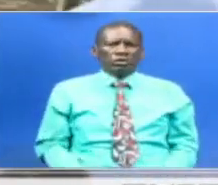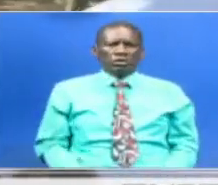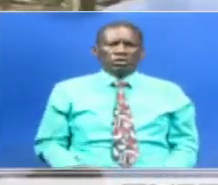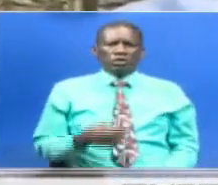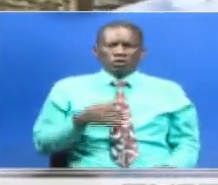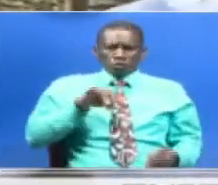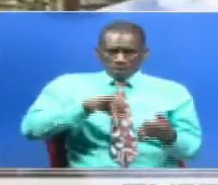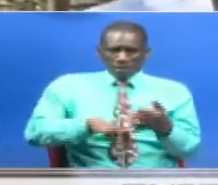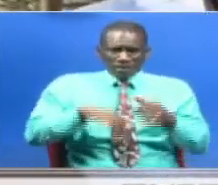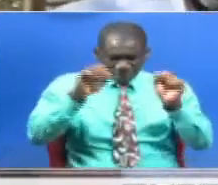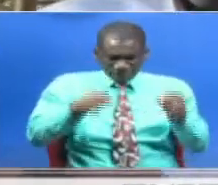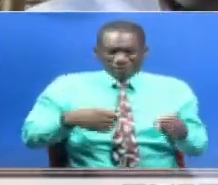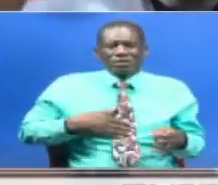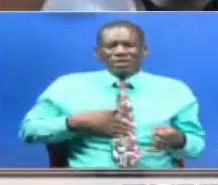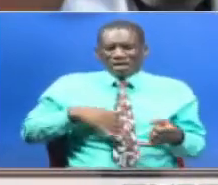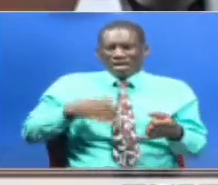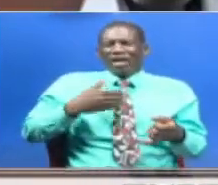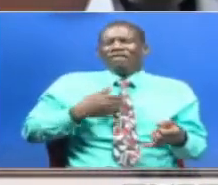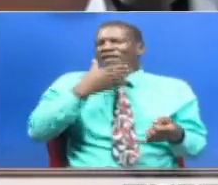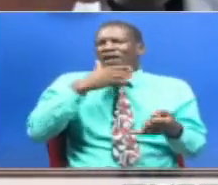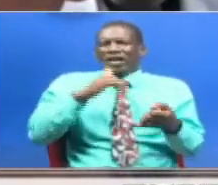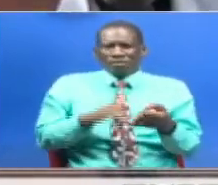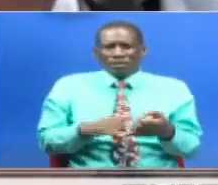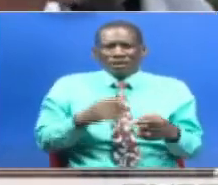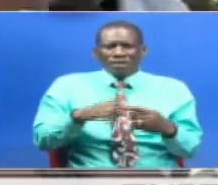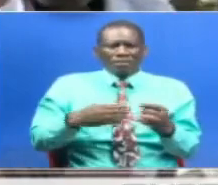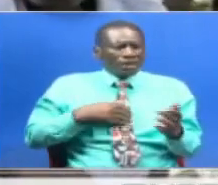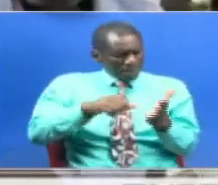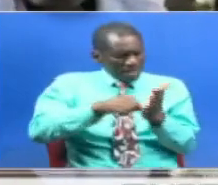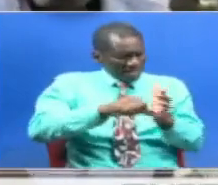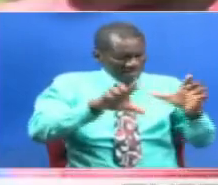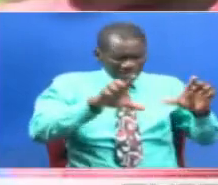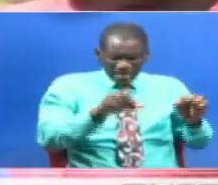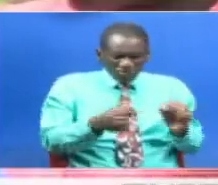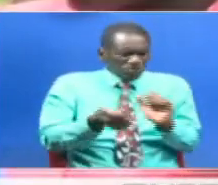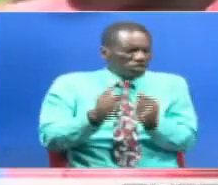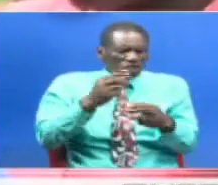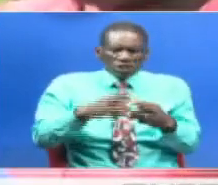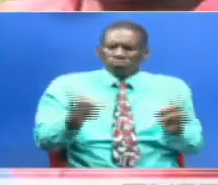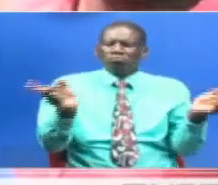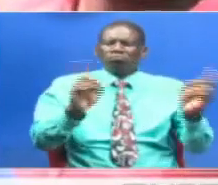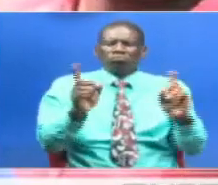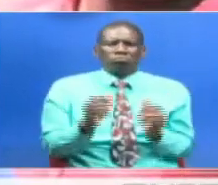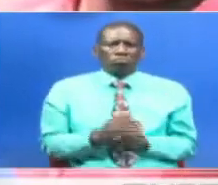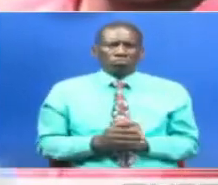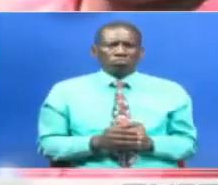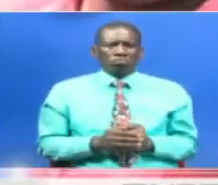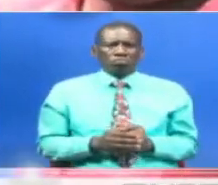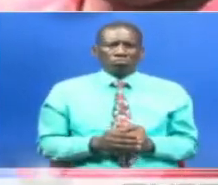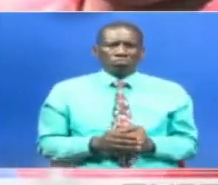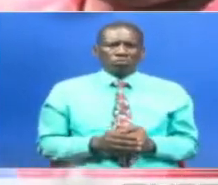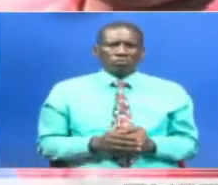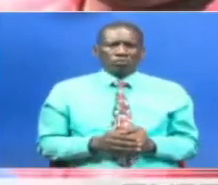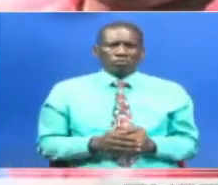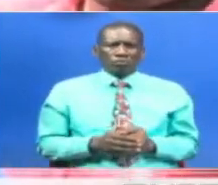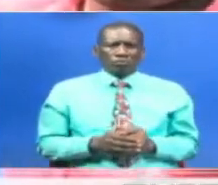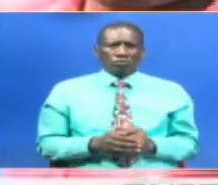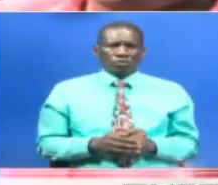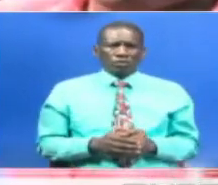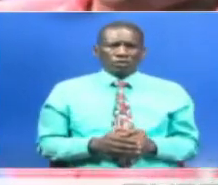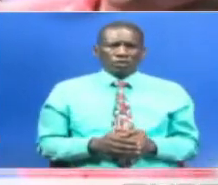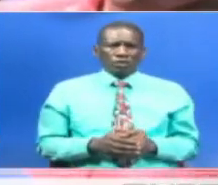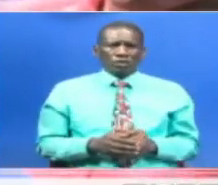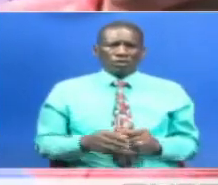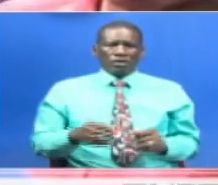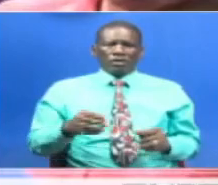Niko na bwana lakini siwezi chukua idea yangu nichukua na yake. Je, bibi sipo pokea jina yako